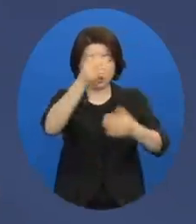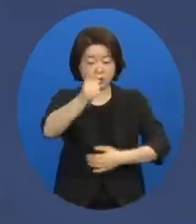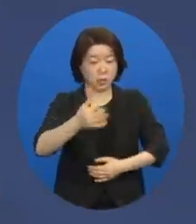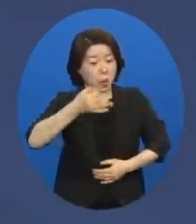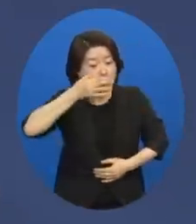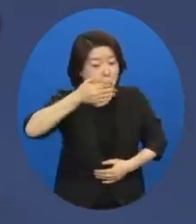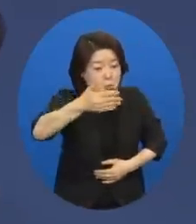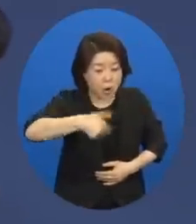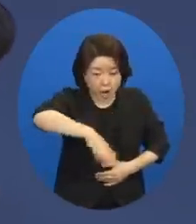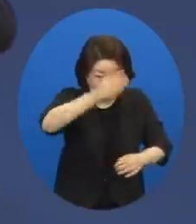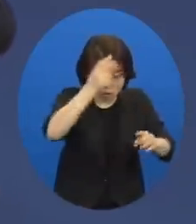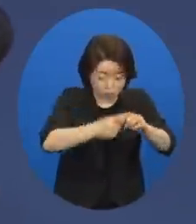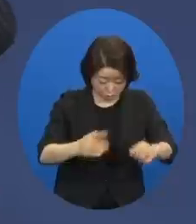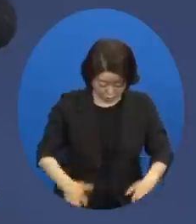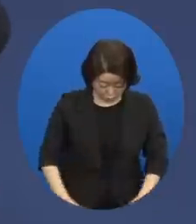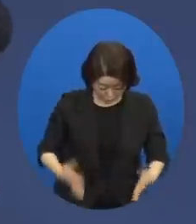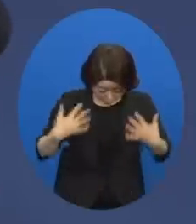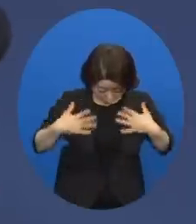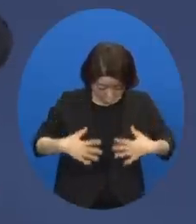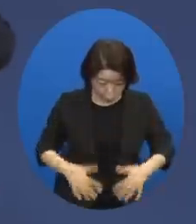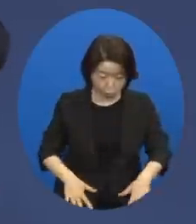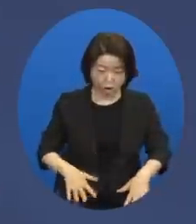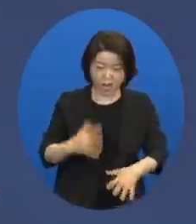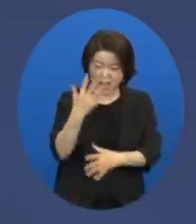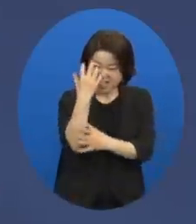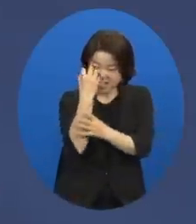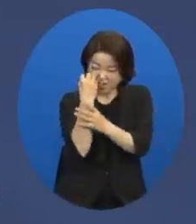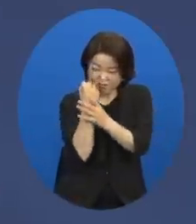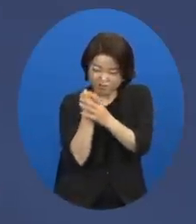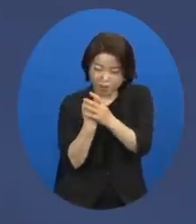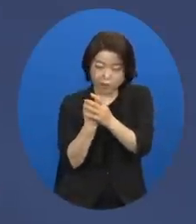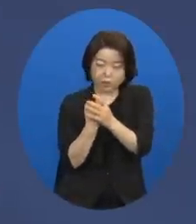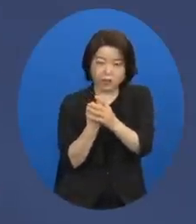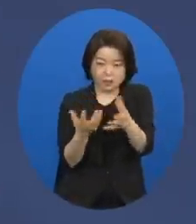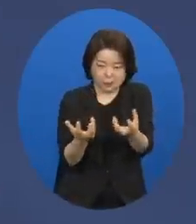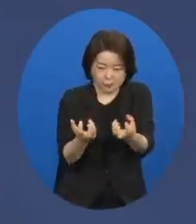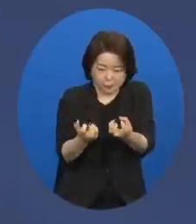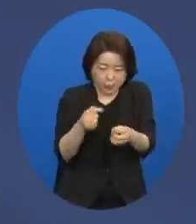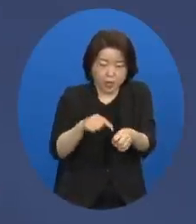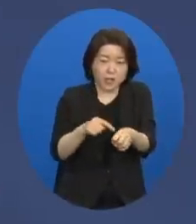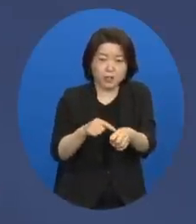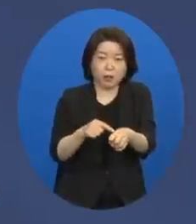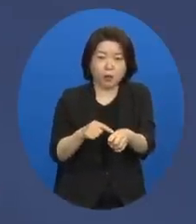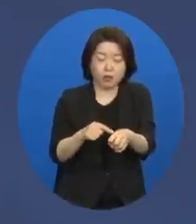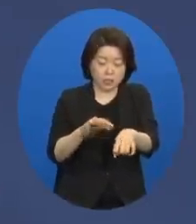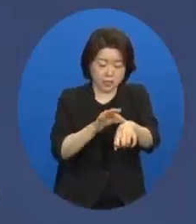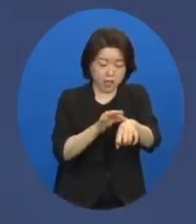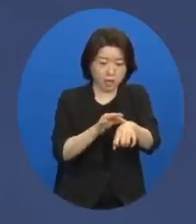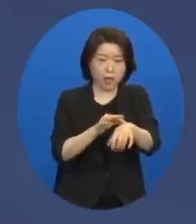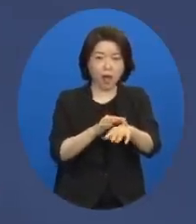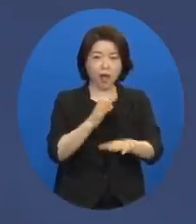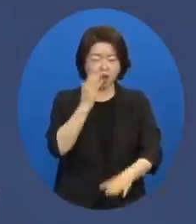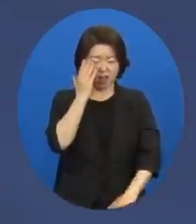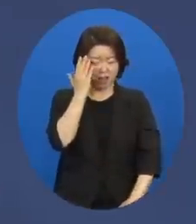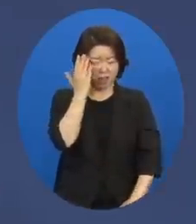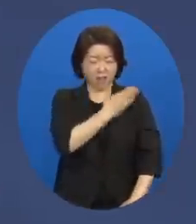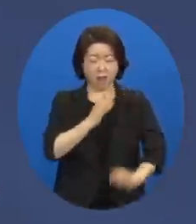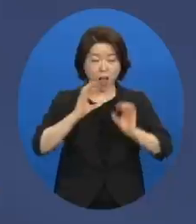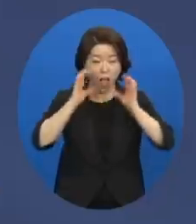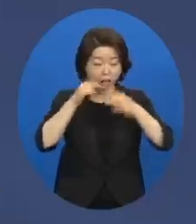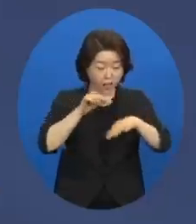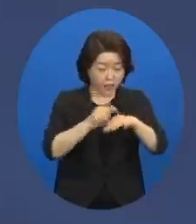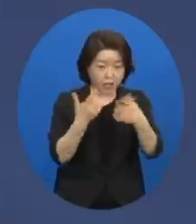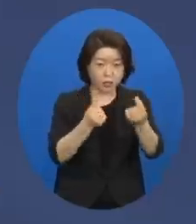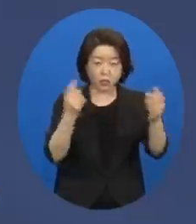가다가 자기들의 살이 완전히 썩어 문드러지던 살이 완전히 어린아이 살처럼 변한 걸 보고